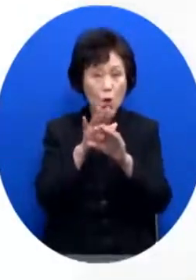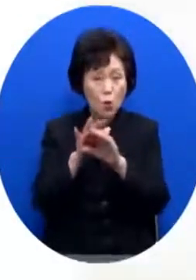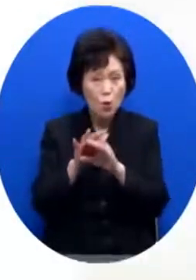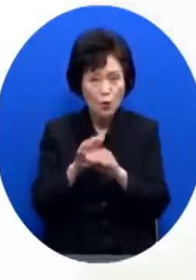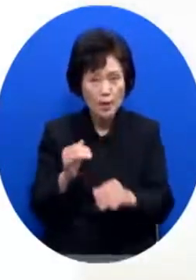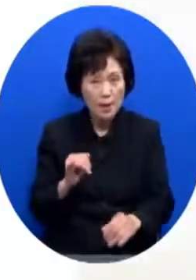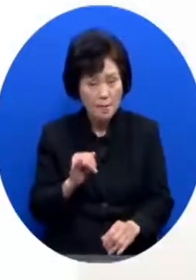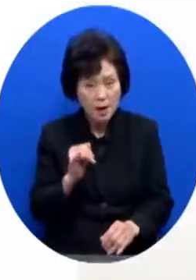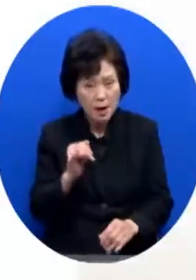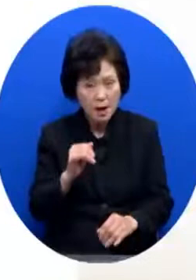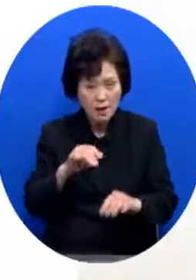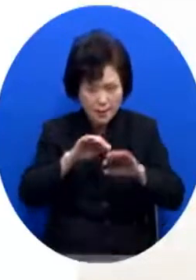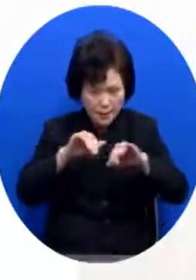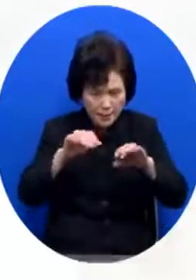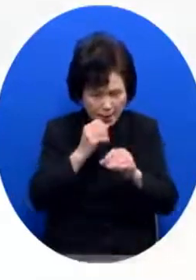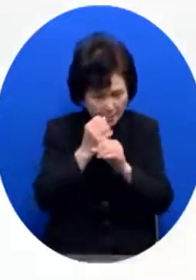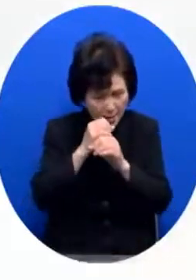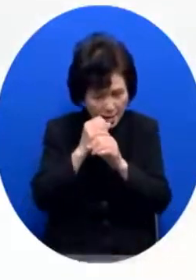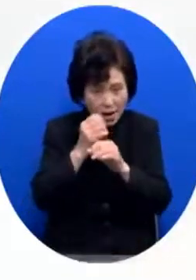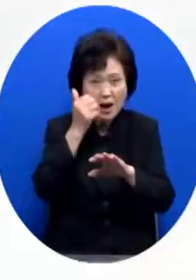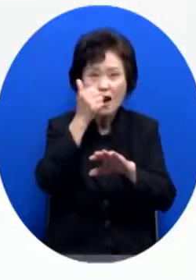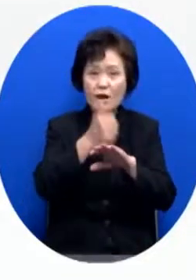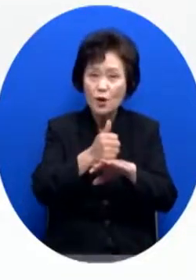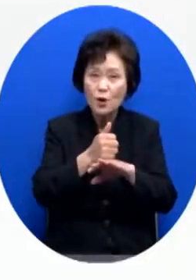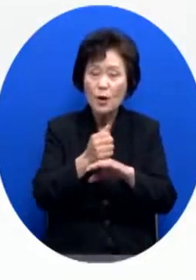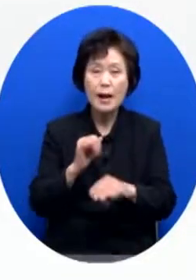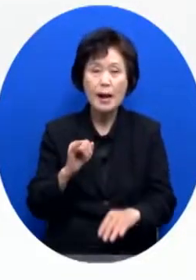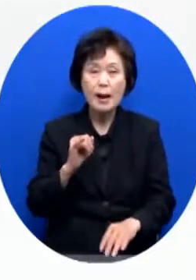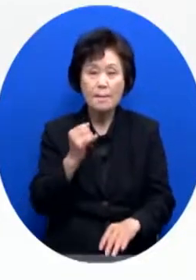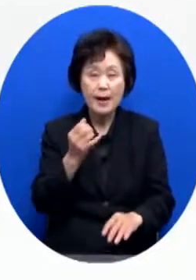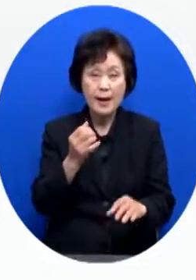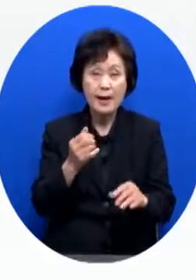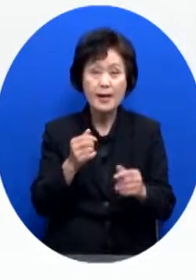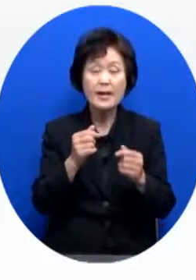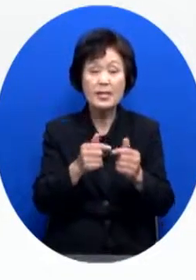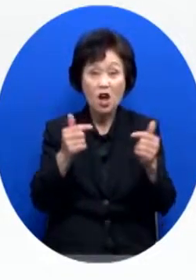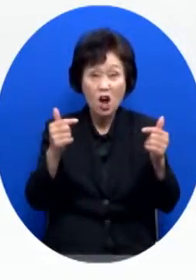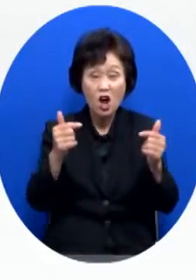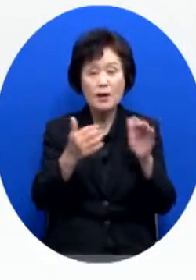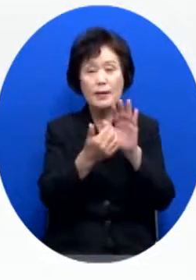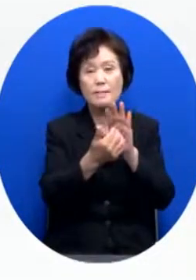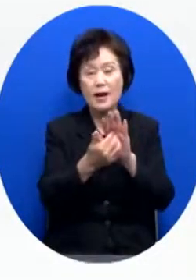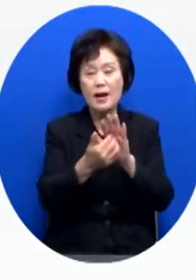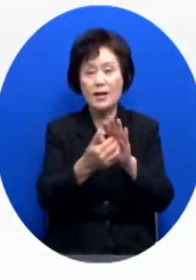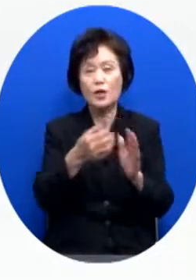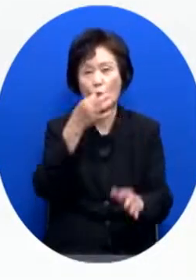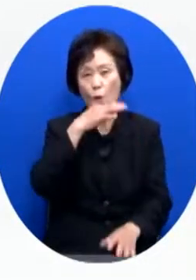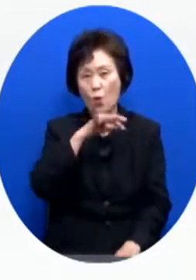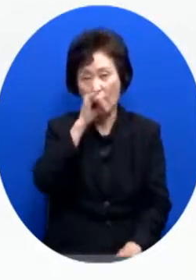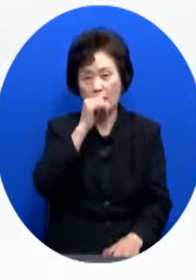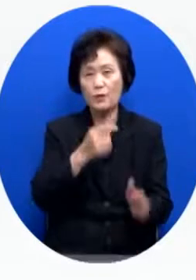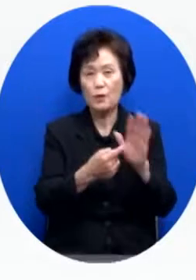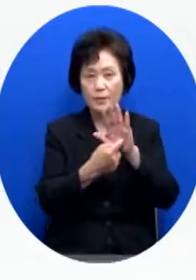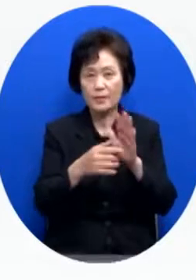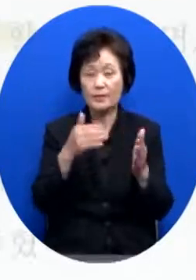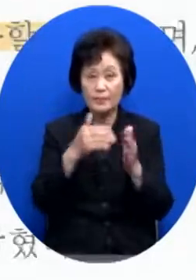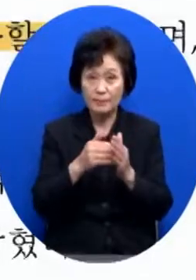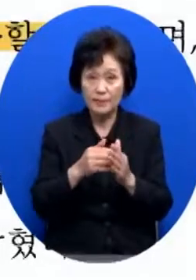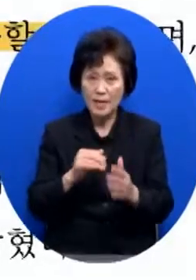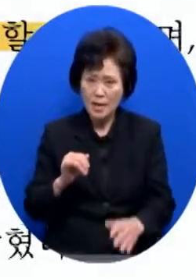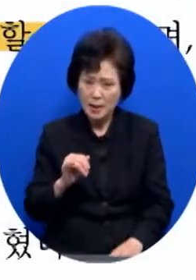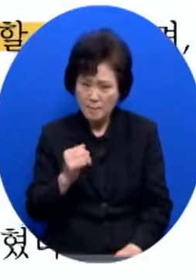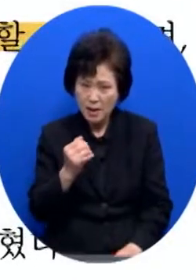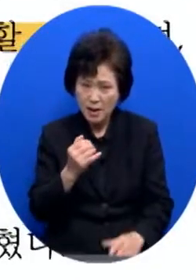효능을 분석한 결과 바이러스 증식을 억제하는 효과가 있었다고 밝혔습니다. 권준욱 원장은 코로나 변이